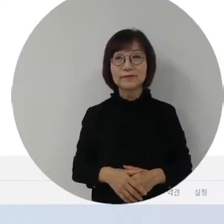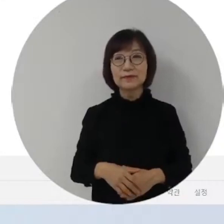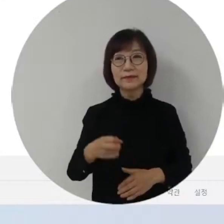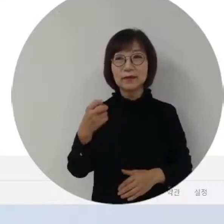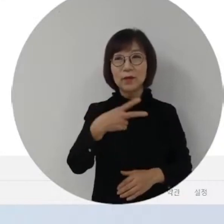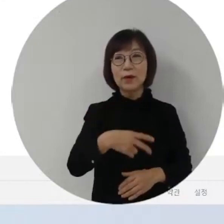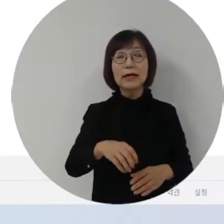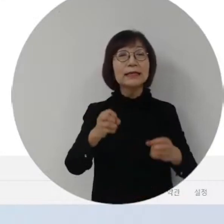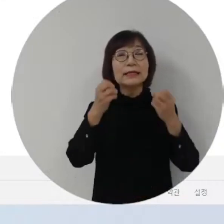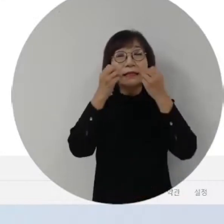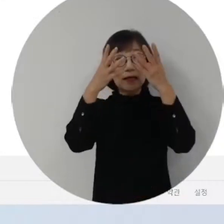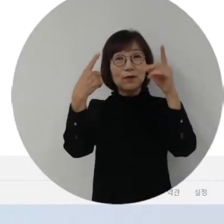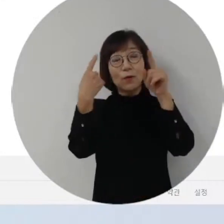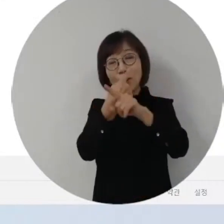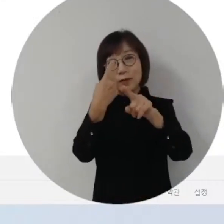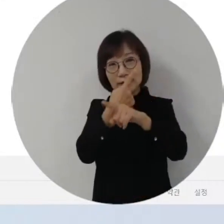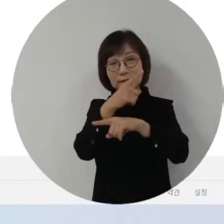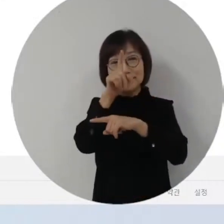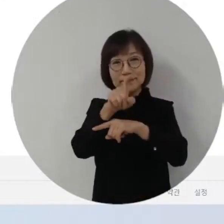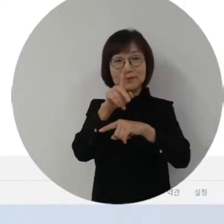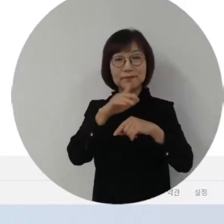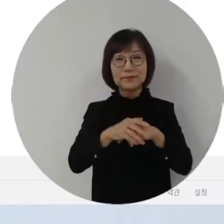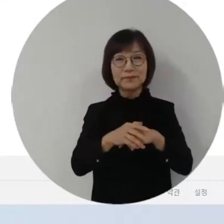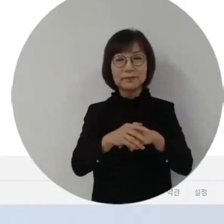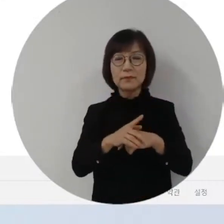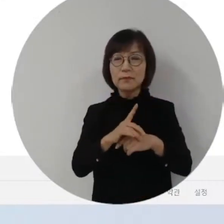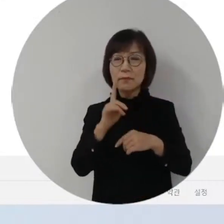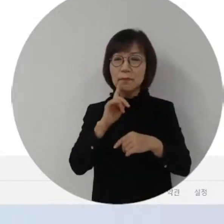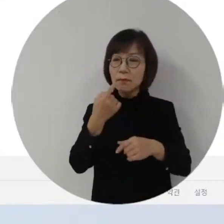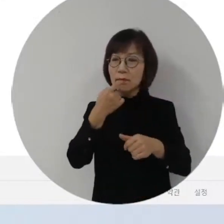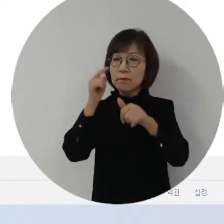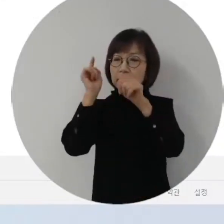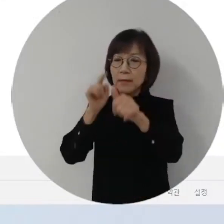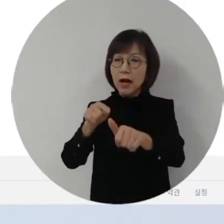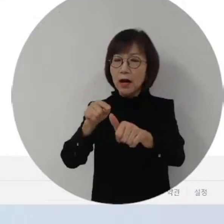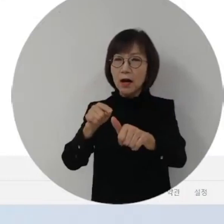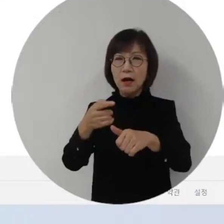하면은 요 새로 고친 버튼을 한번 눌러보세요.